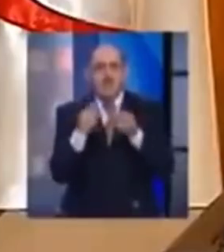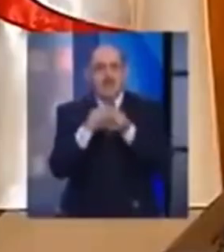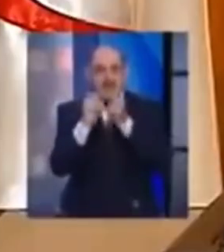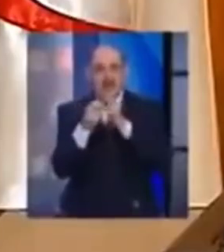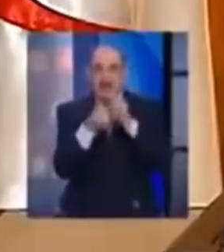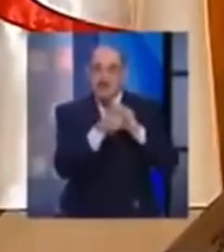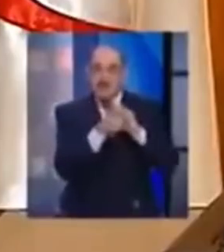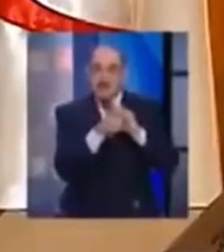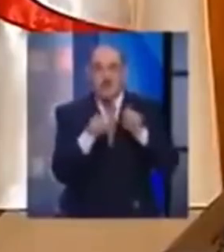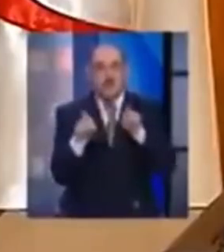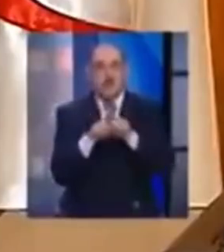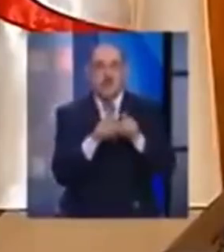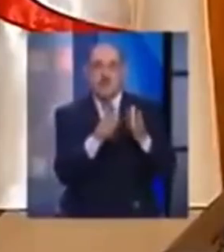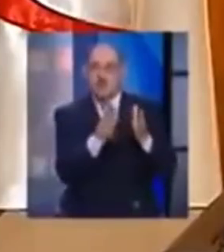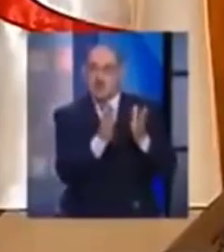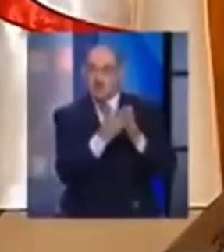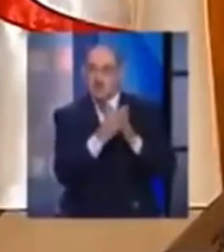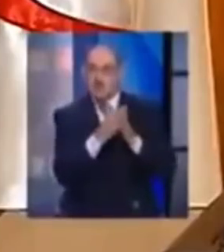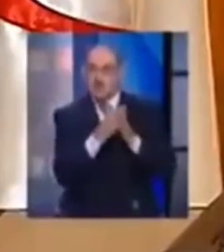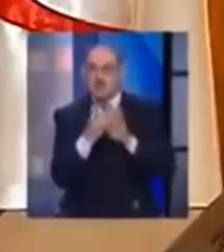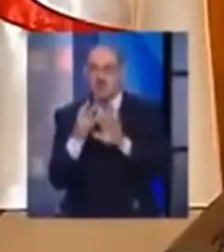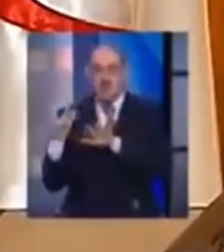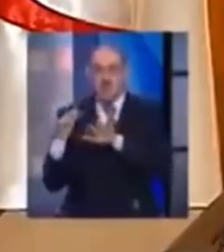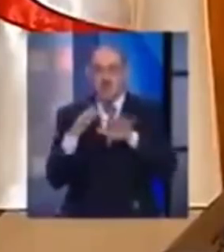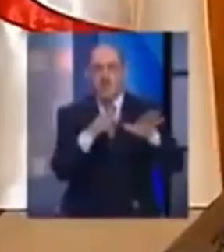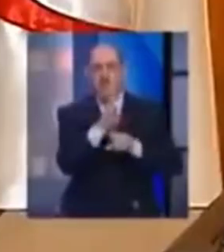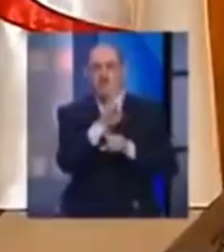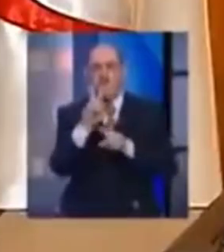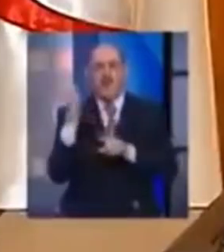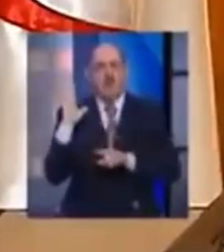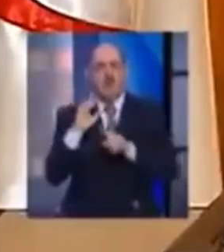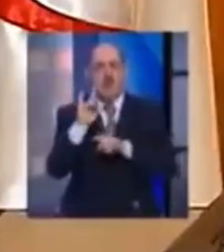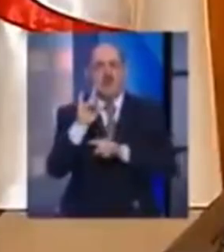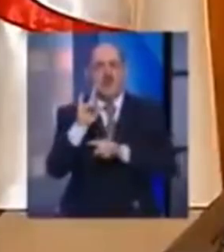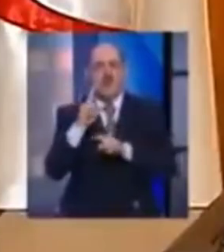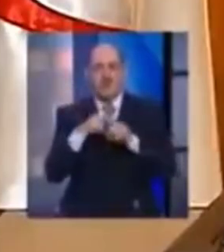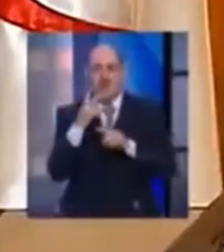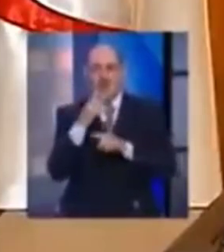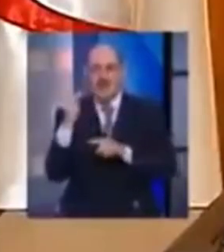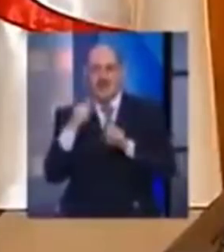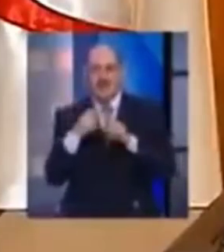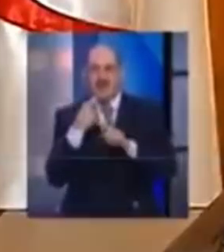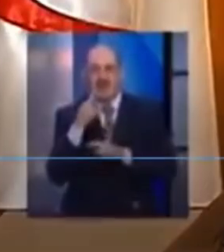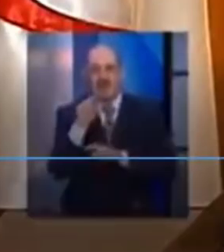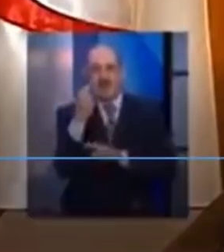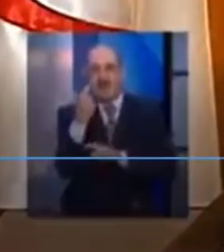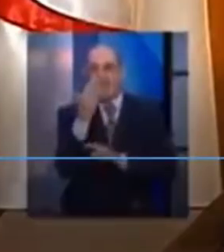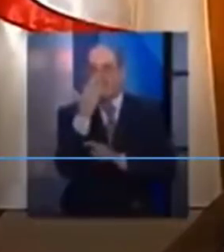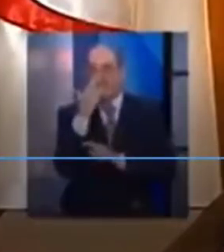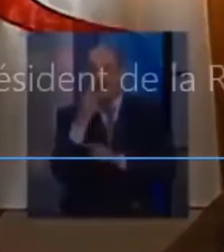كان يطالب به حراك المبارك الأصيل تاع 22 فبراير